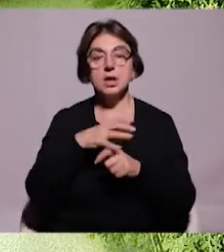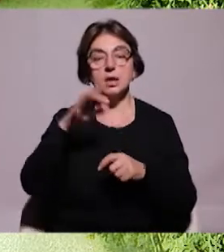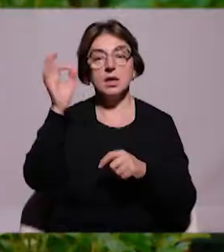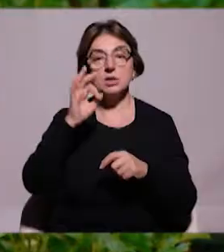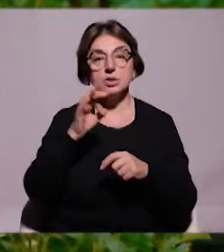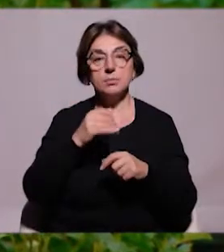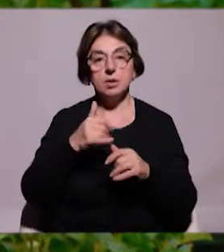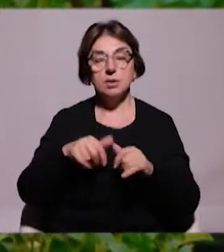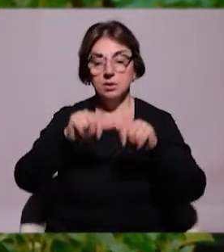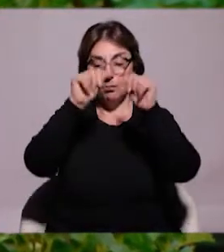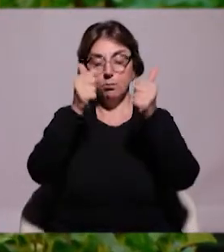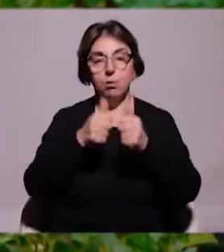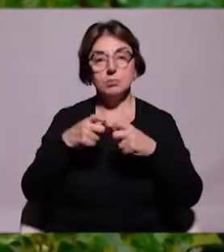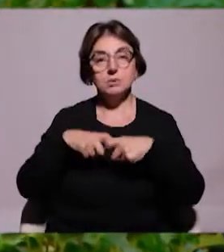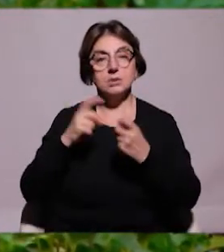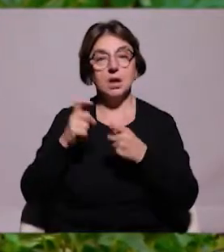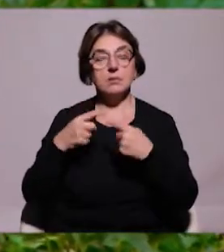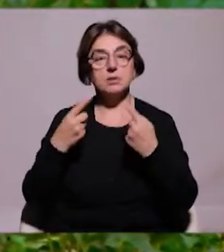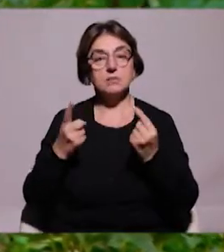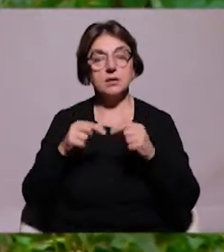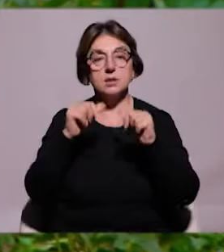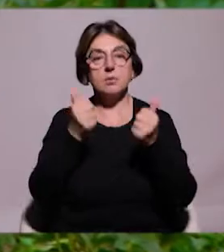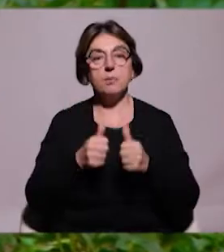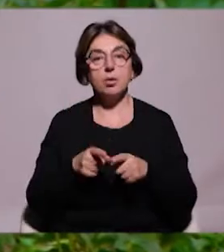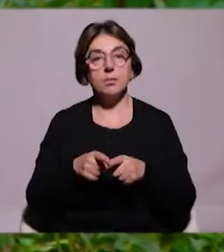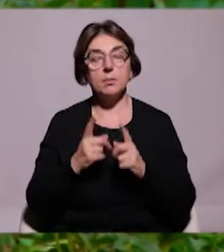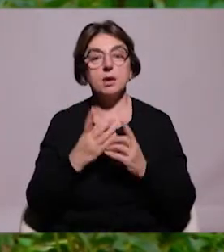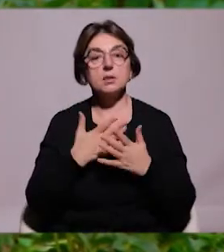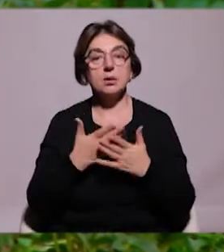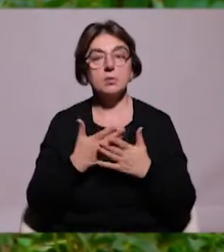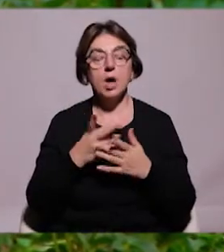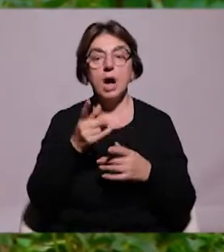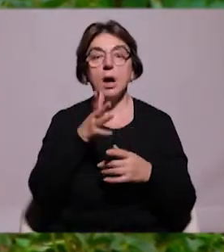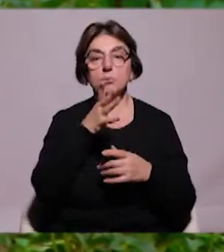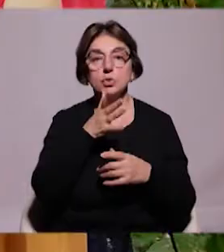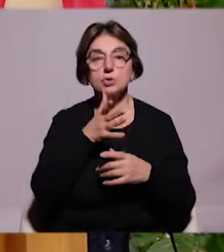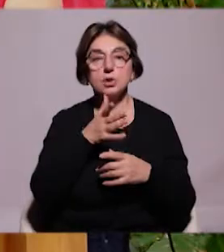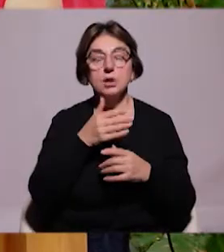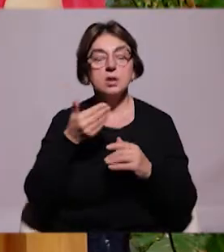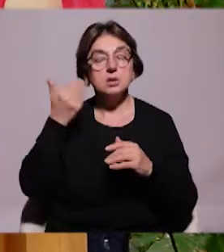სწორედ ტანადობის დარღვევის სხვადასხვა ფორმები. მოგეხსენებათ, ამ დროს